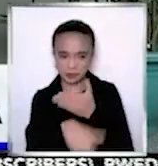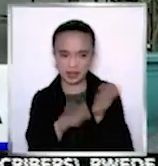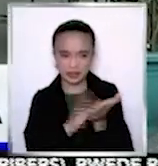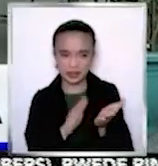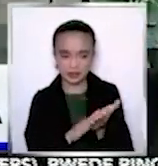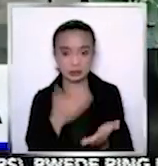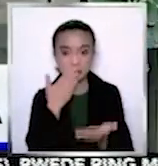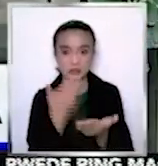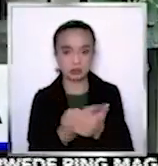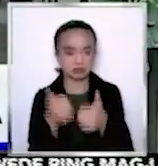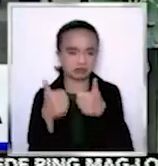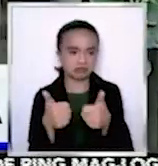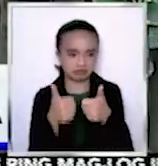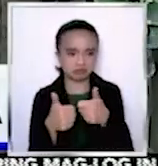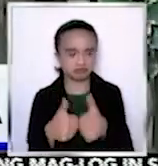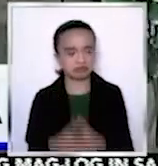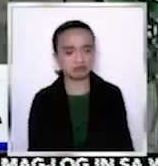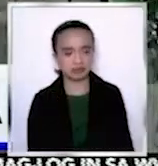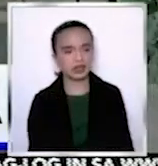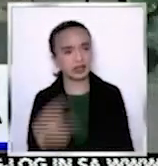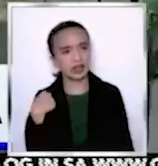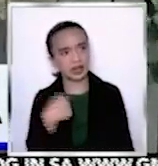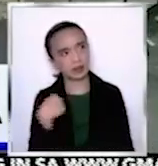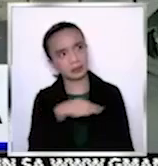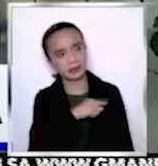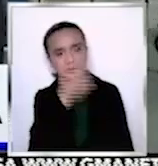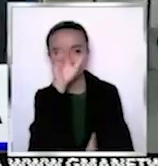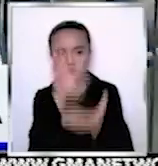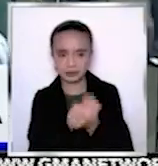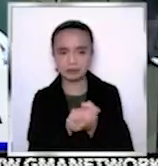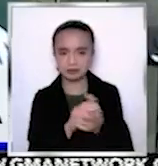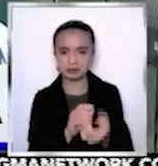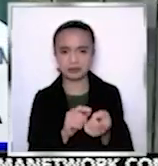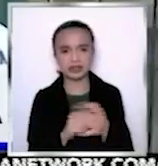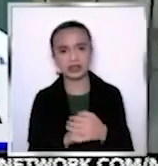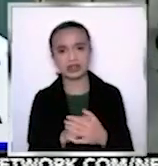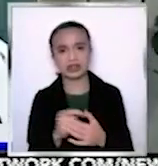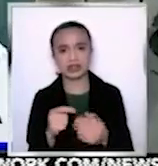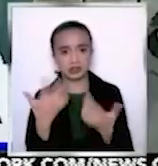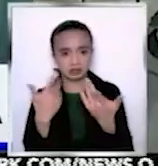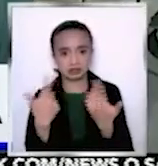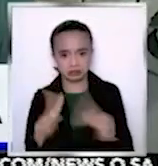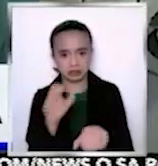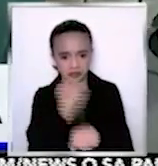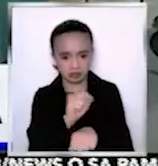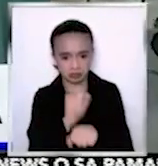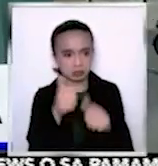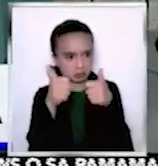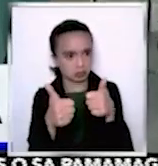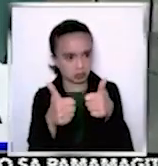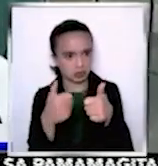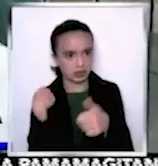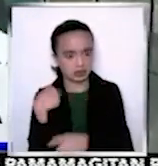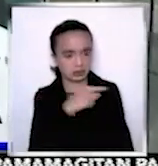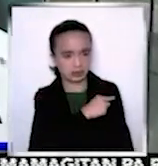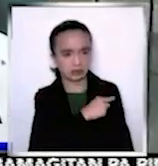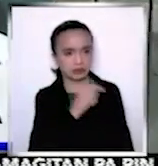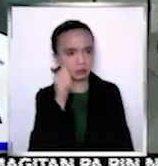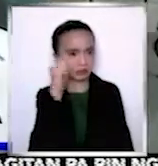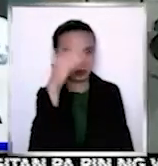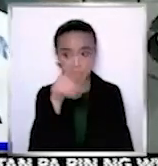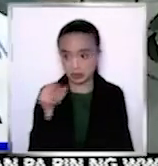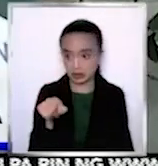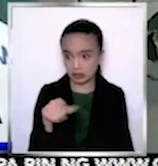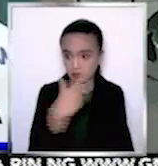para sa amin. Naniniwala na kami sa siyensa. Gumana sa amin, matatanda, at nagpapabakuna sila nung paglabas